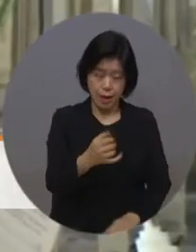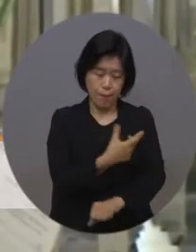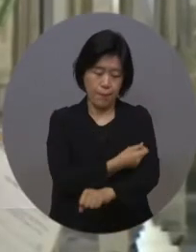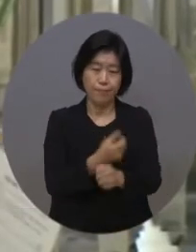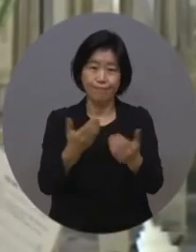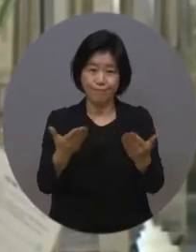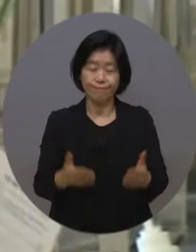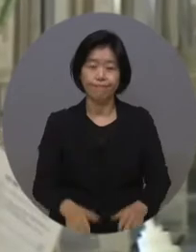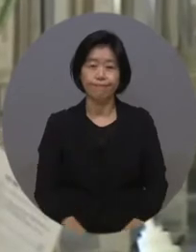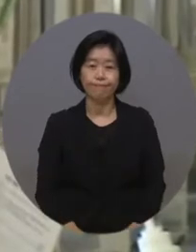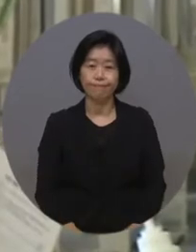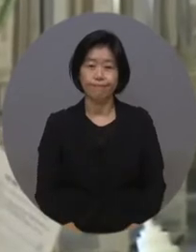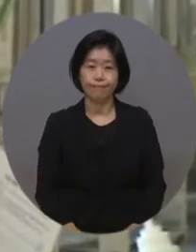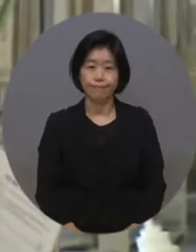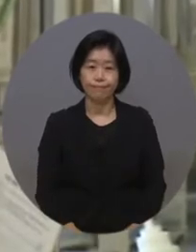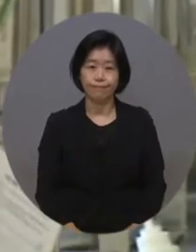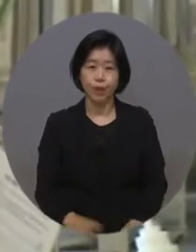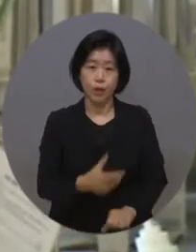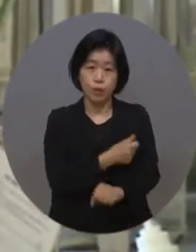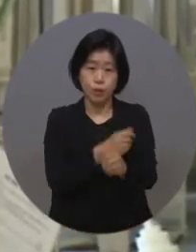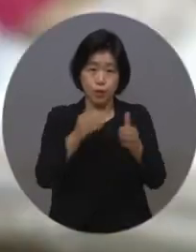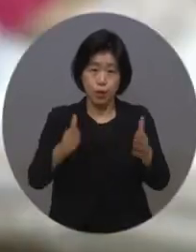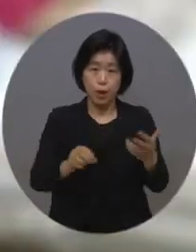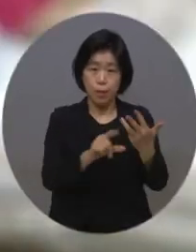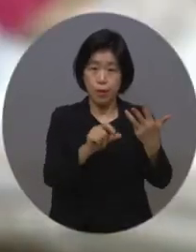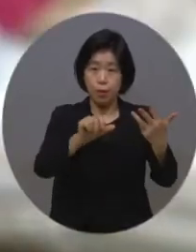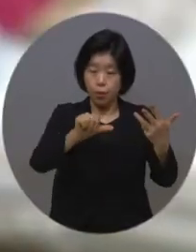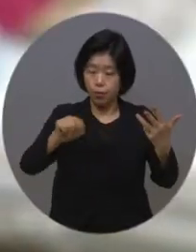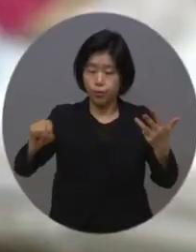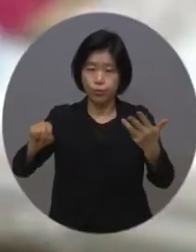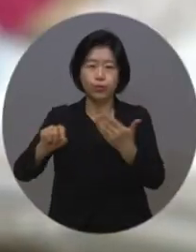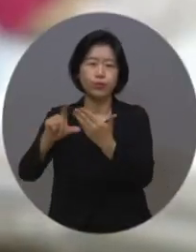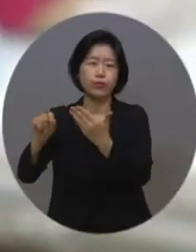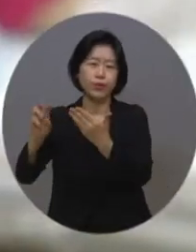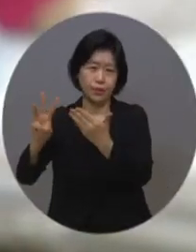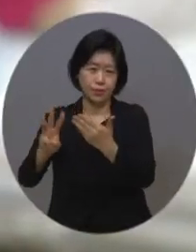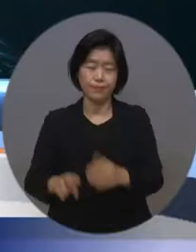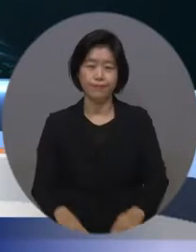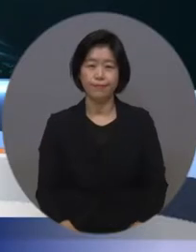수 있습니다. 접종 기간은 8월 5일부터 9월 3일입니다.